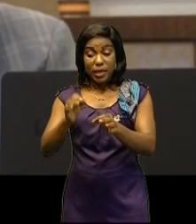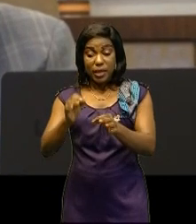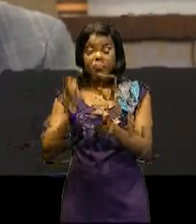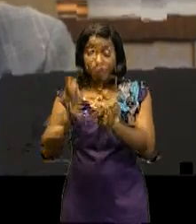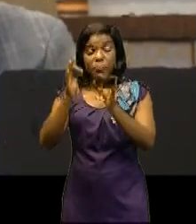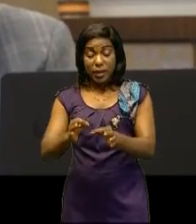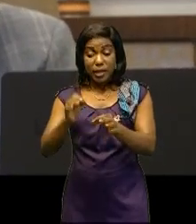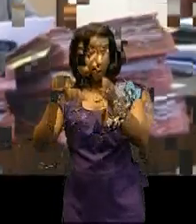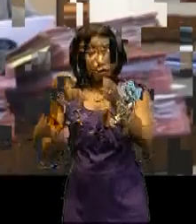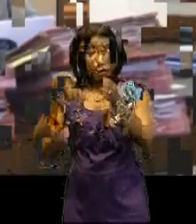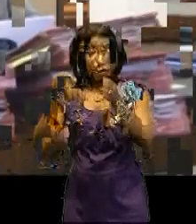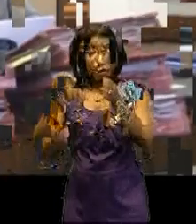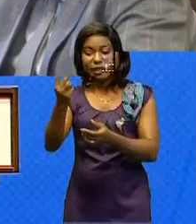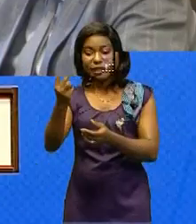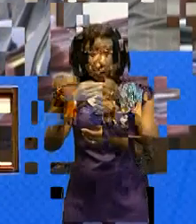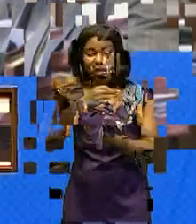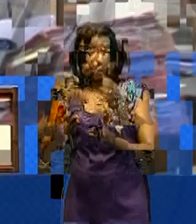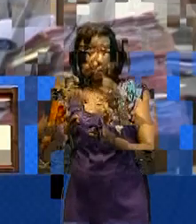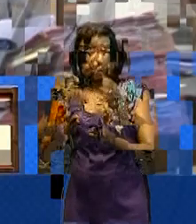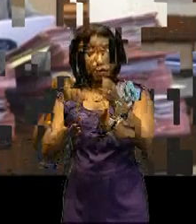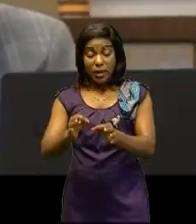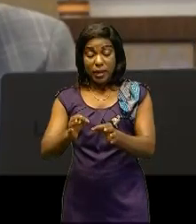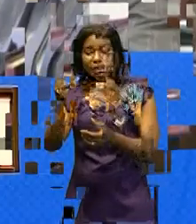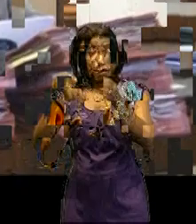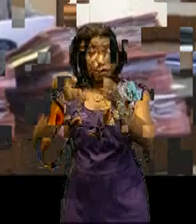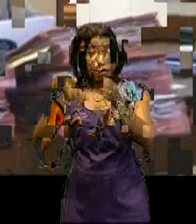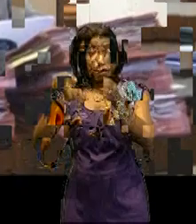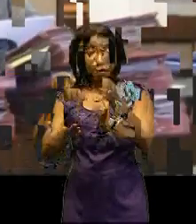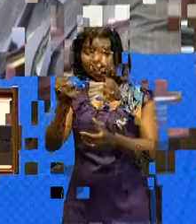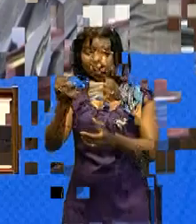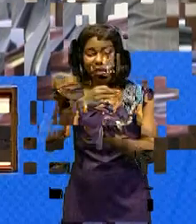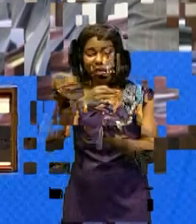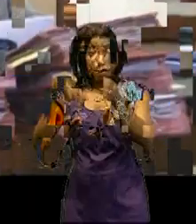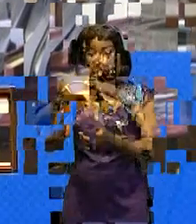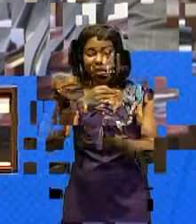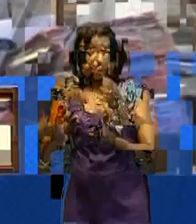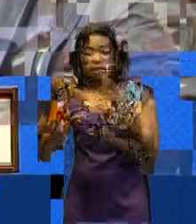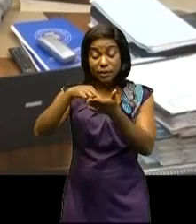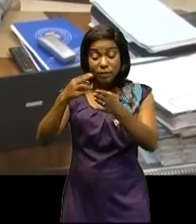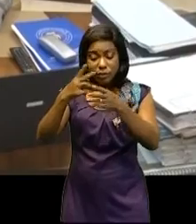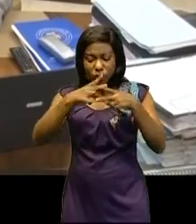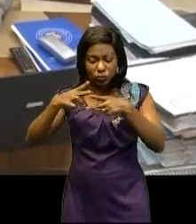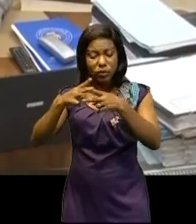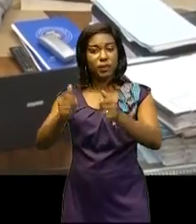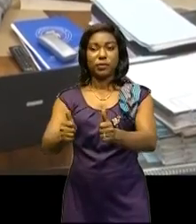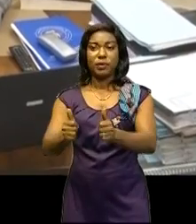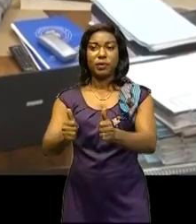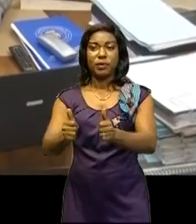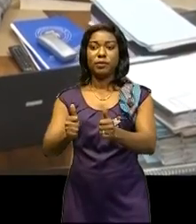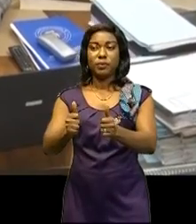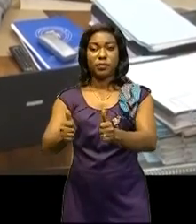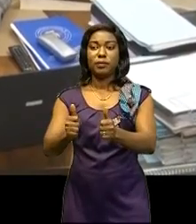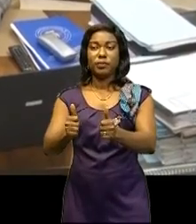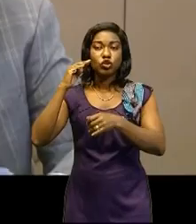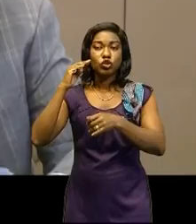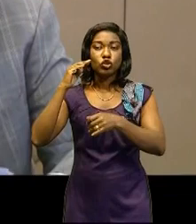La formation des prix intérieurs est globalement sous contrôle. À fin juillet, le